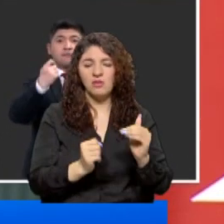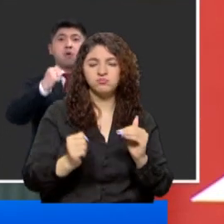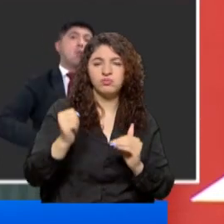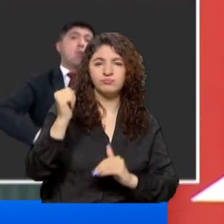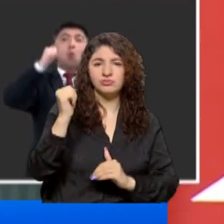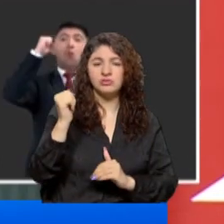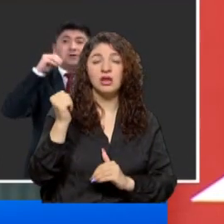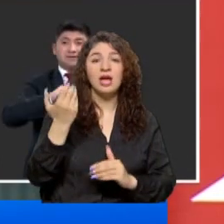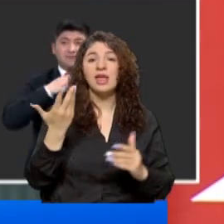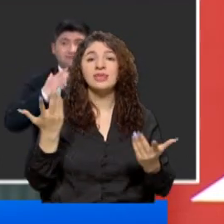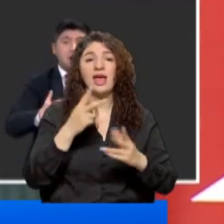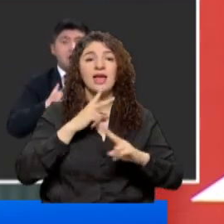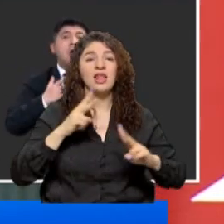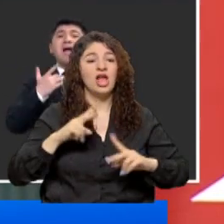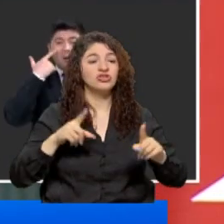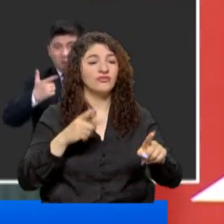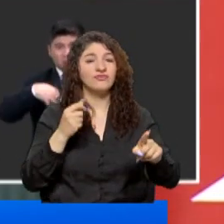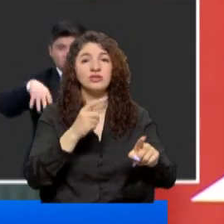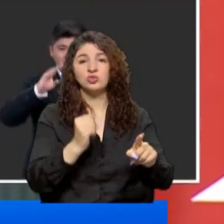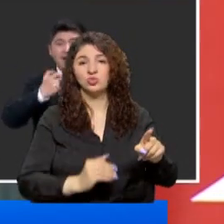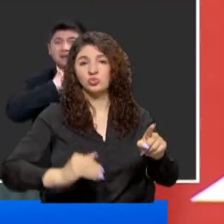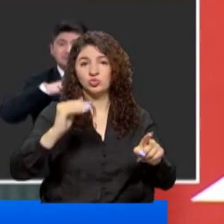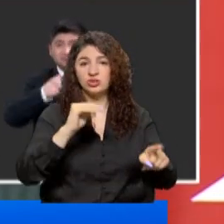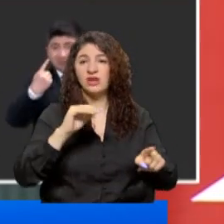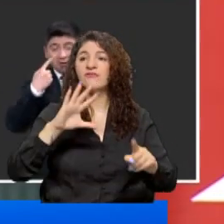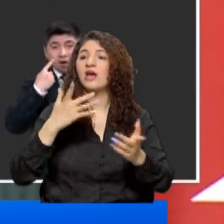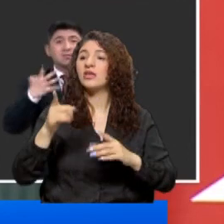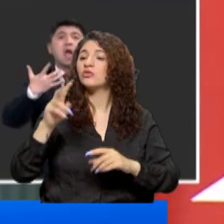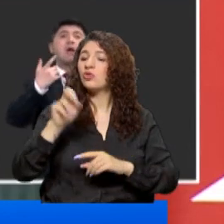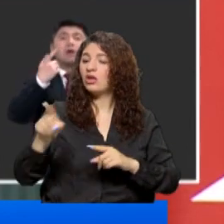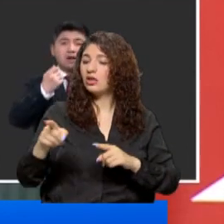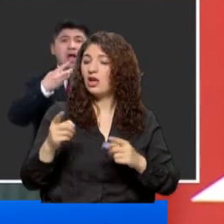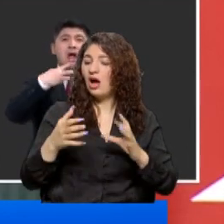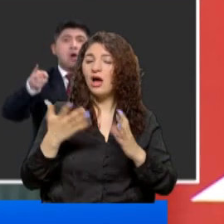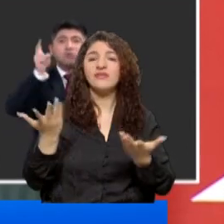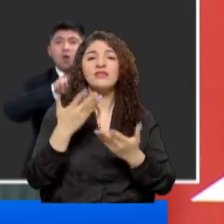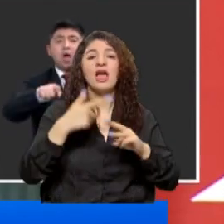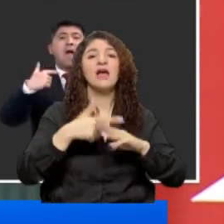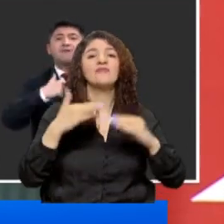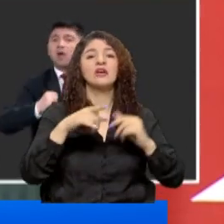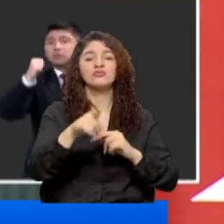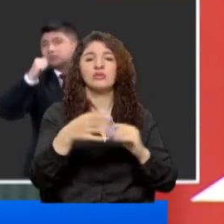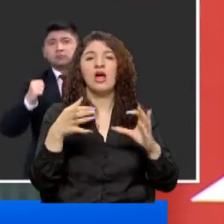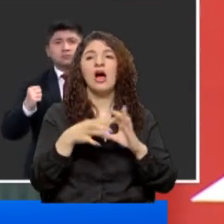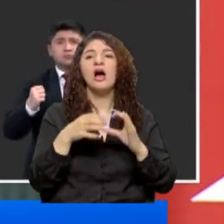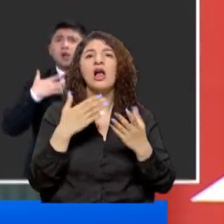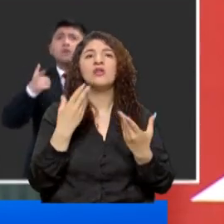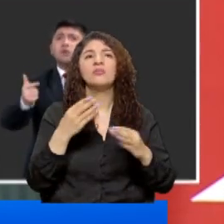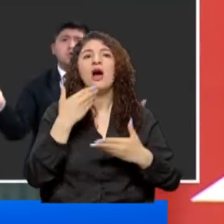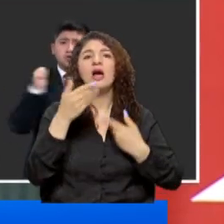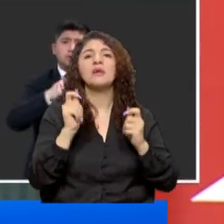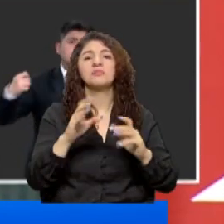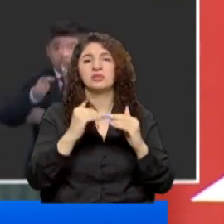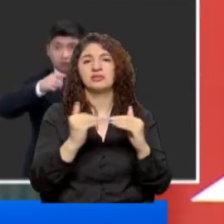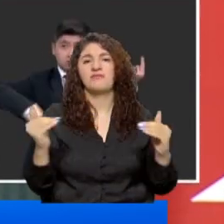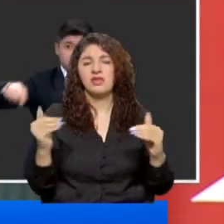artışları ne enerji fiyatlarındaki yükselişle ne Döviz kuruyla ne enflasyonla izah edilemeyecek